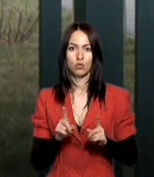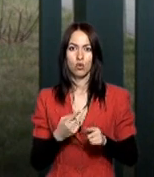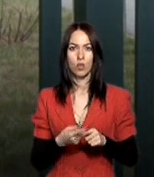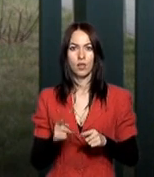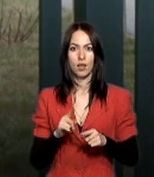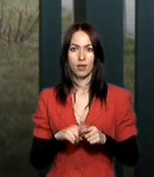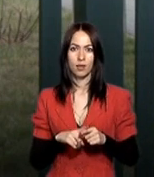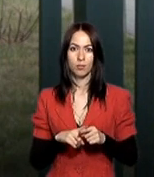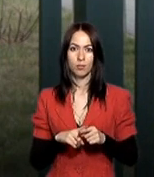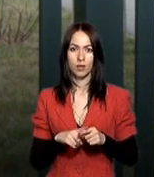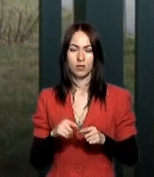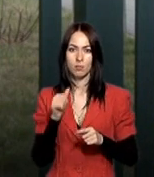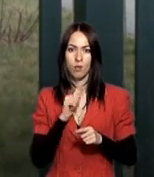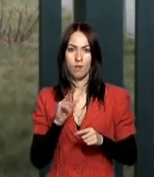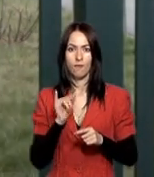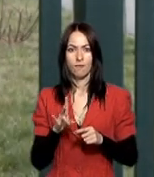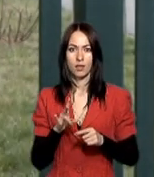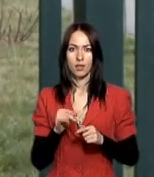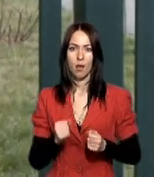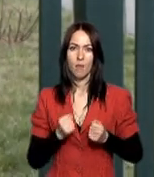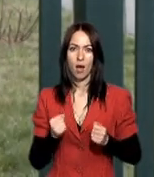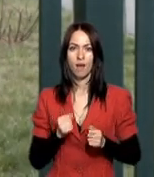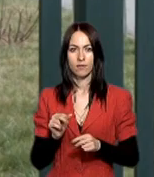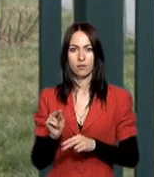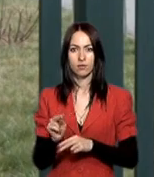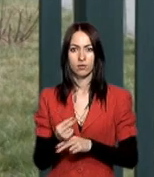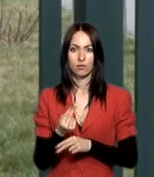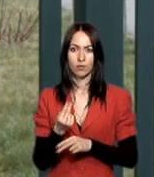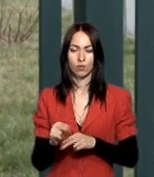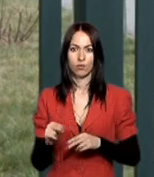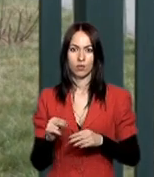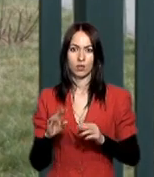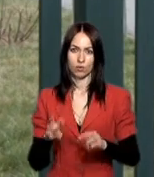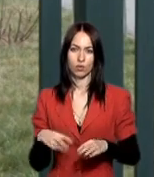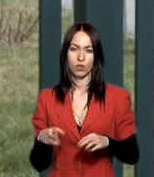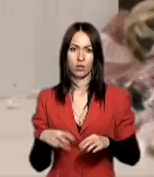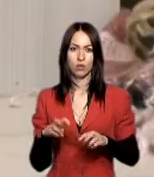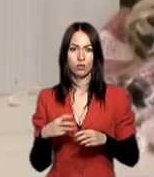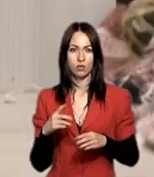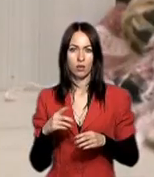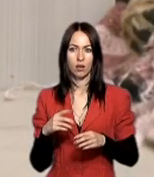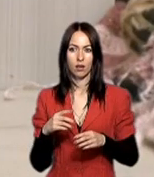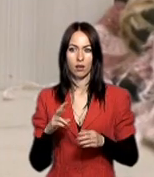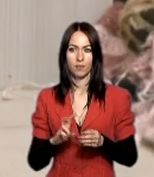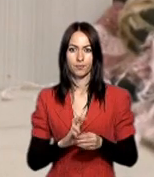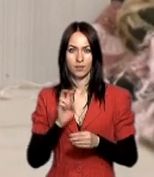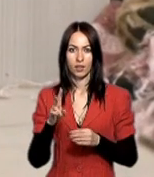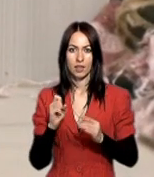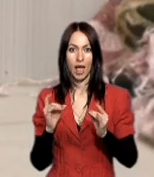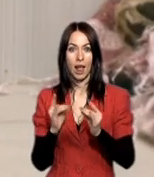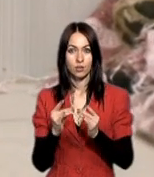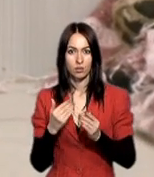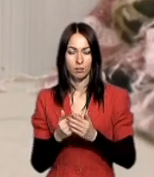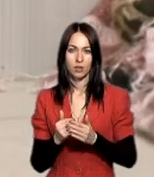таким способом він намагався виховувати цуценя. Тобто цуценя застрибнуло на ліжко,